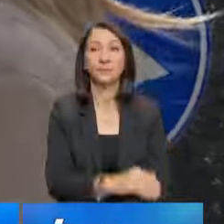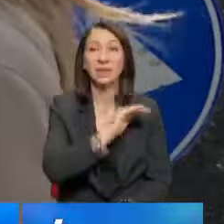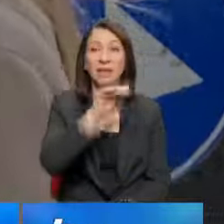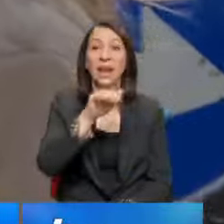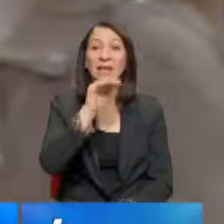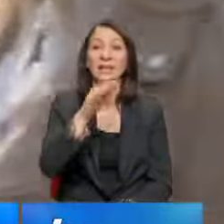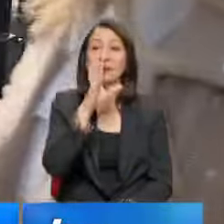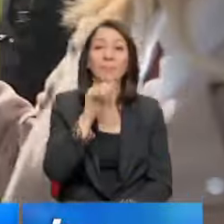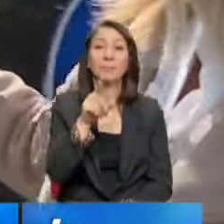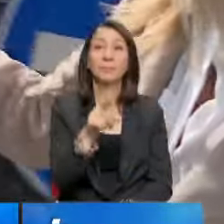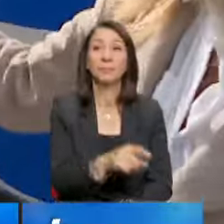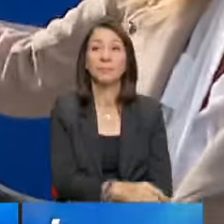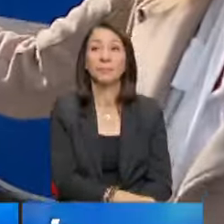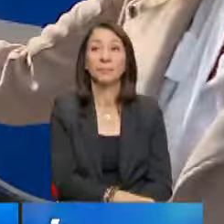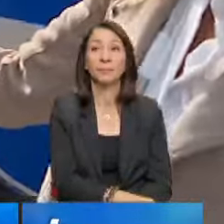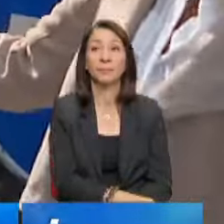Gelenler kimdir acaba?